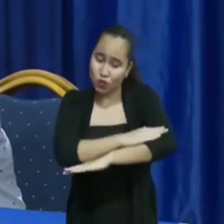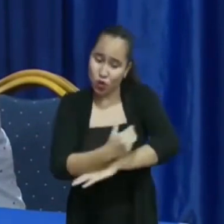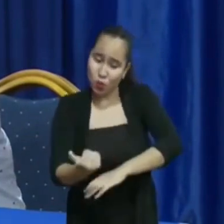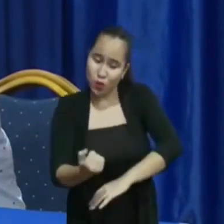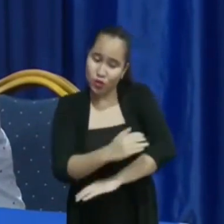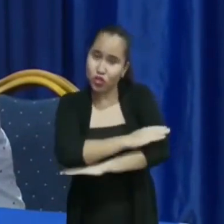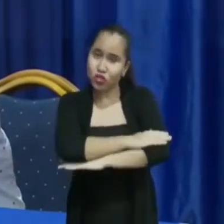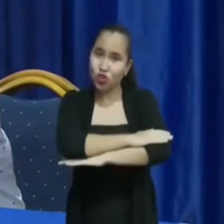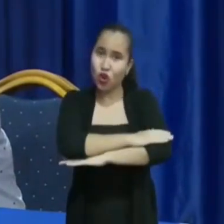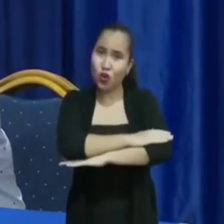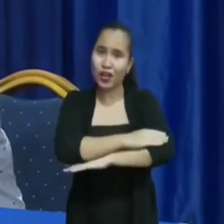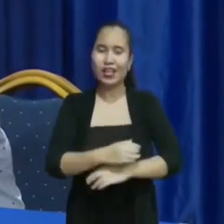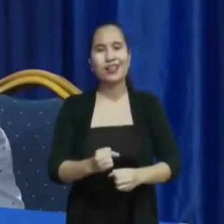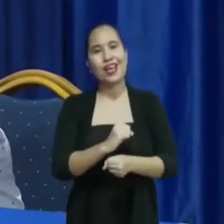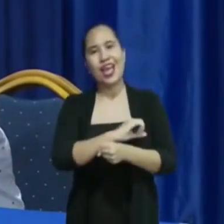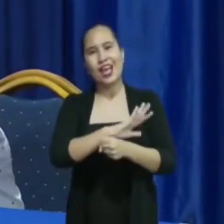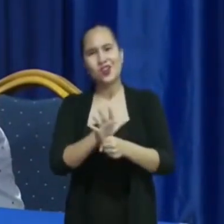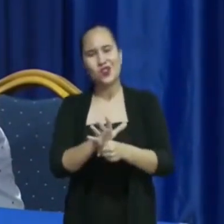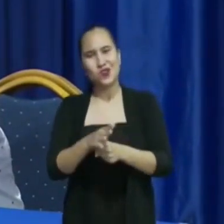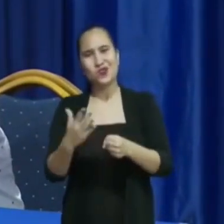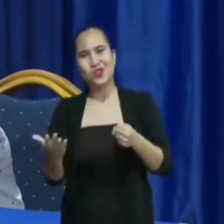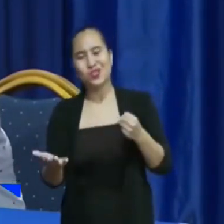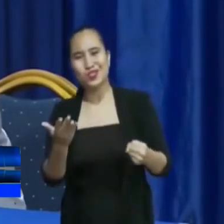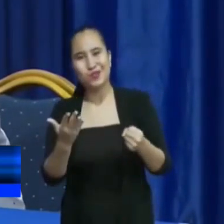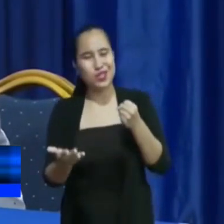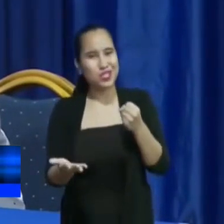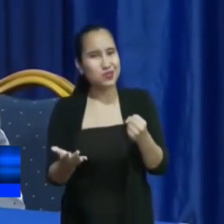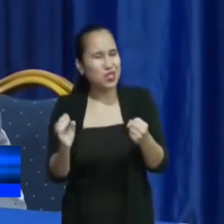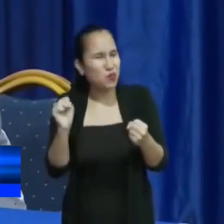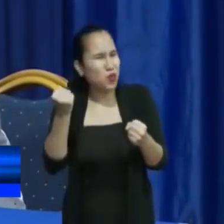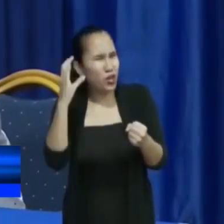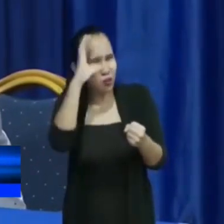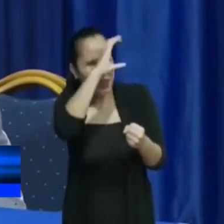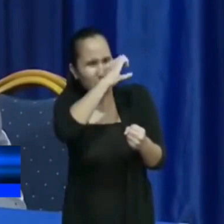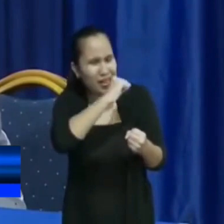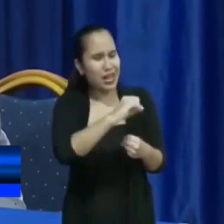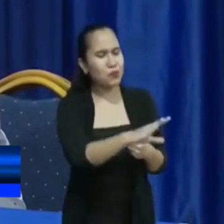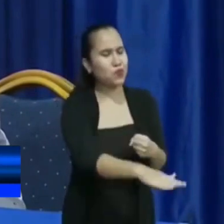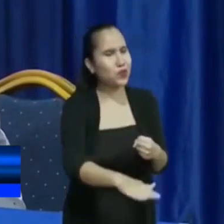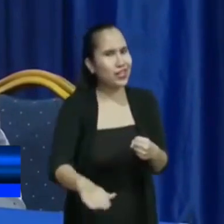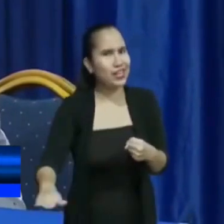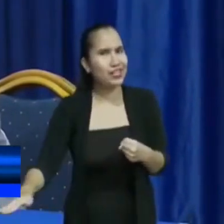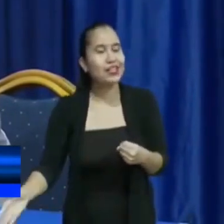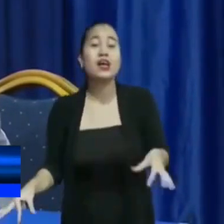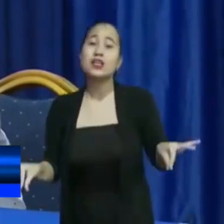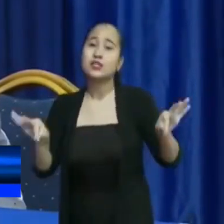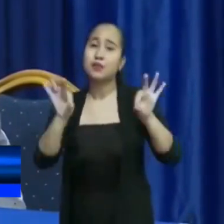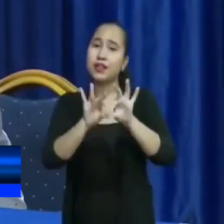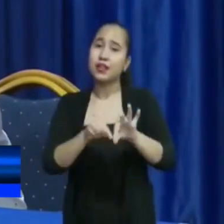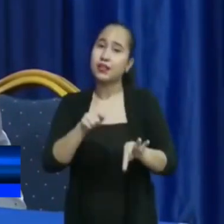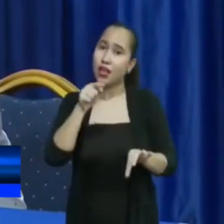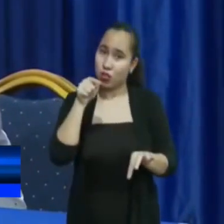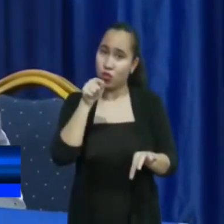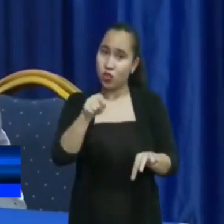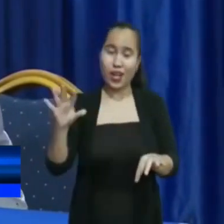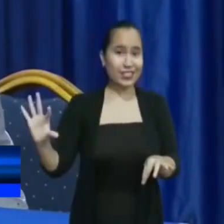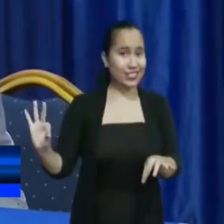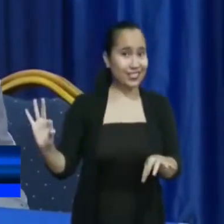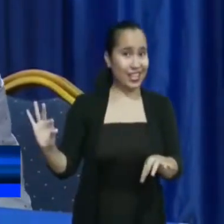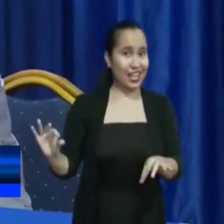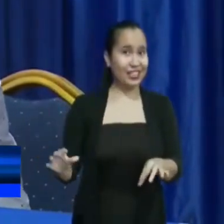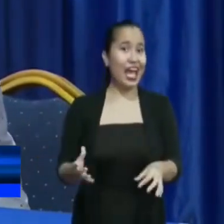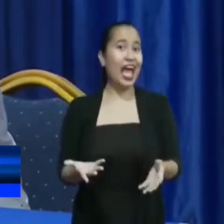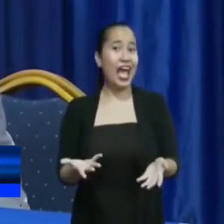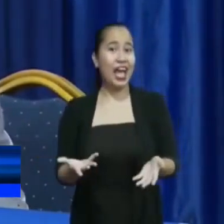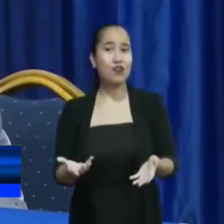peuterscholen zijn. En omdat COVID nog een beetje abstract is voor de meeste kinderen, is het wel belangrijk dat u als tante